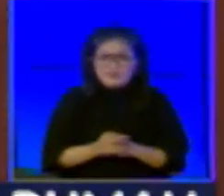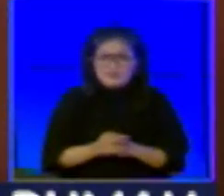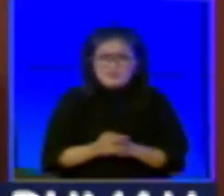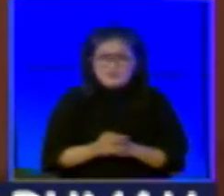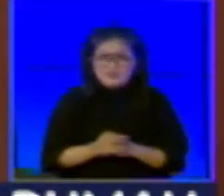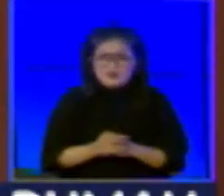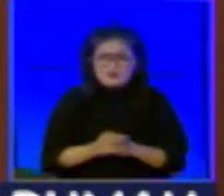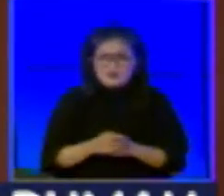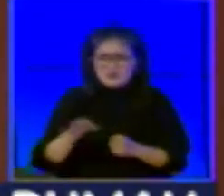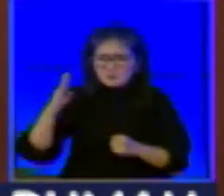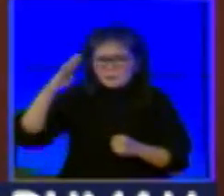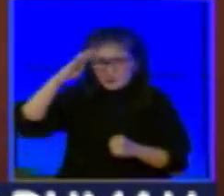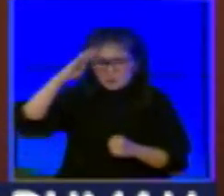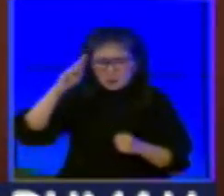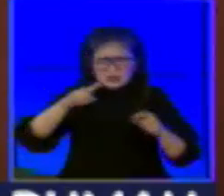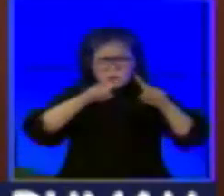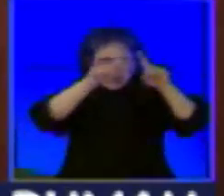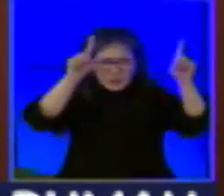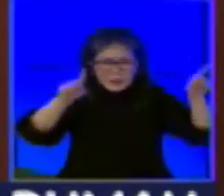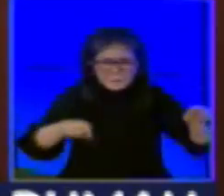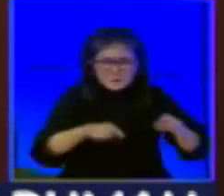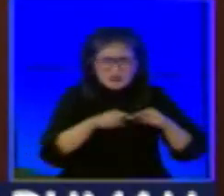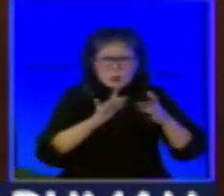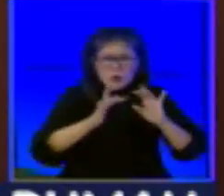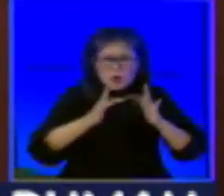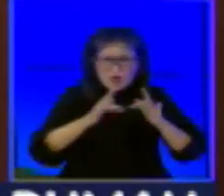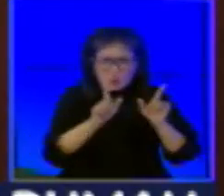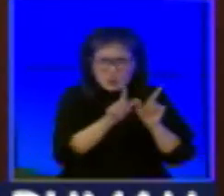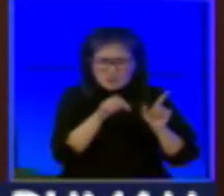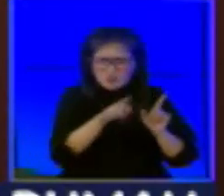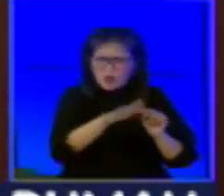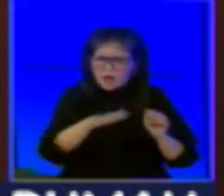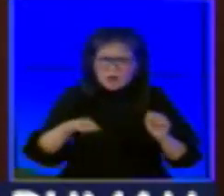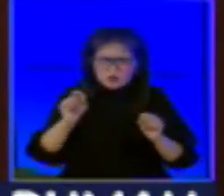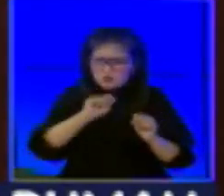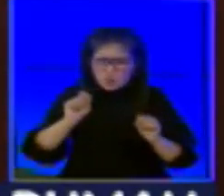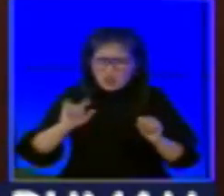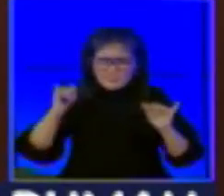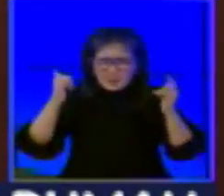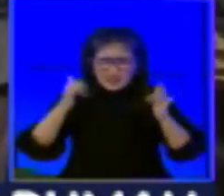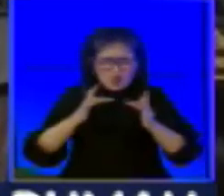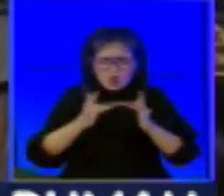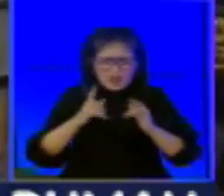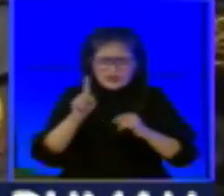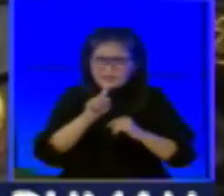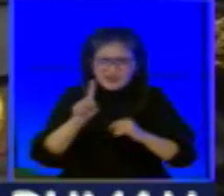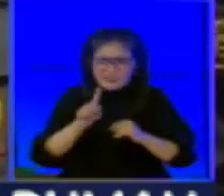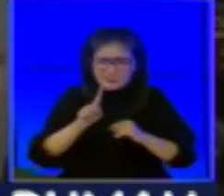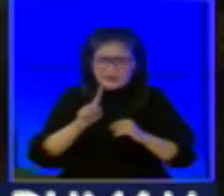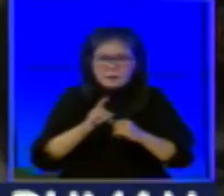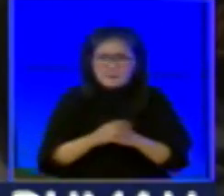Petugas juga menempelkan selembaran di dalam area warnet agar para pelajar tak lagi bermain game online pada masa libur social